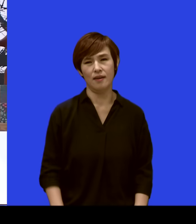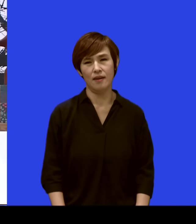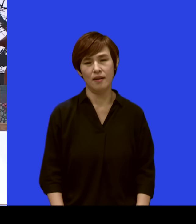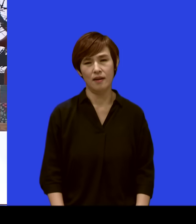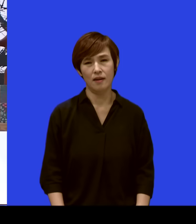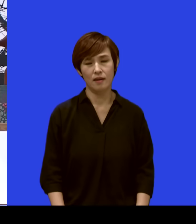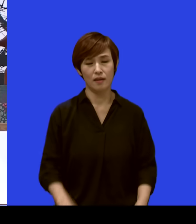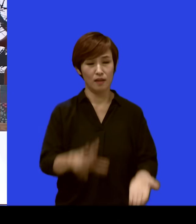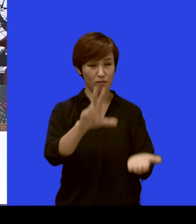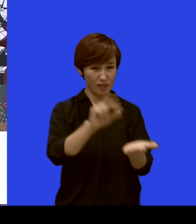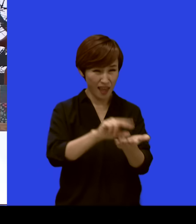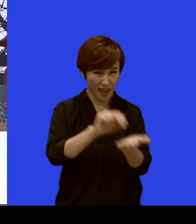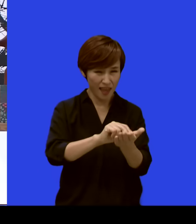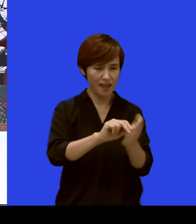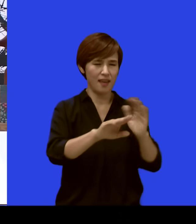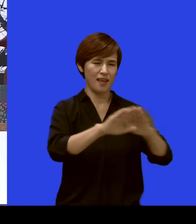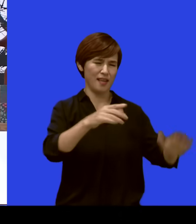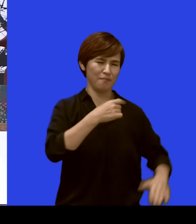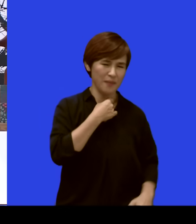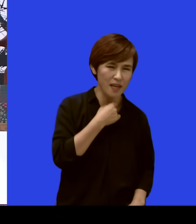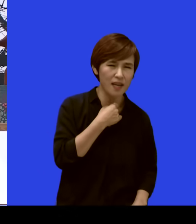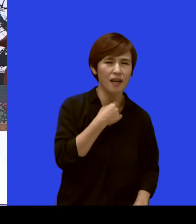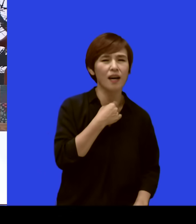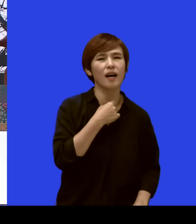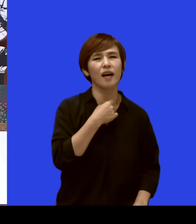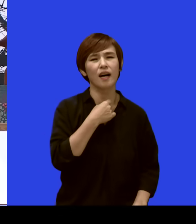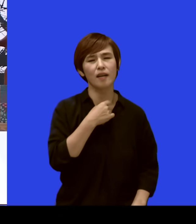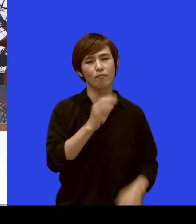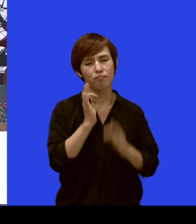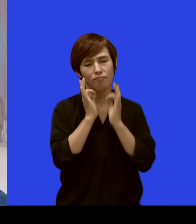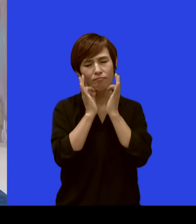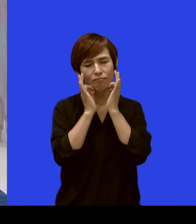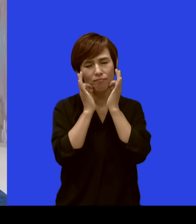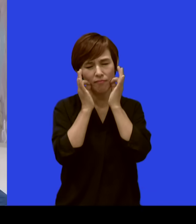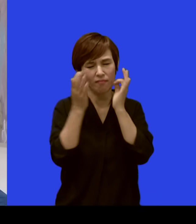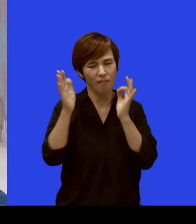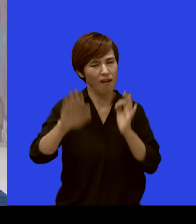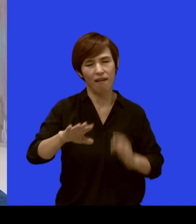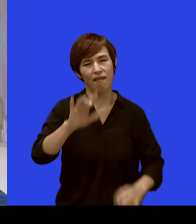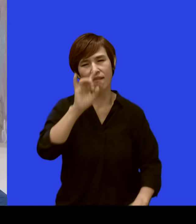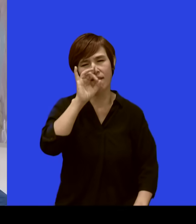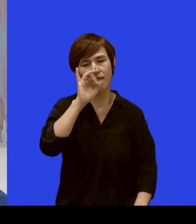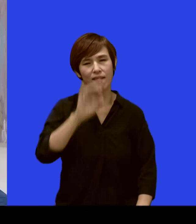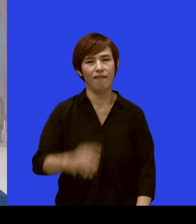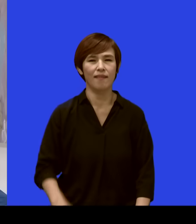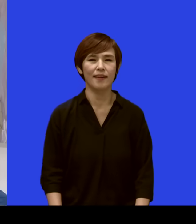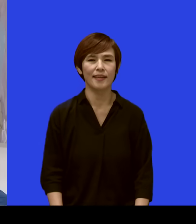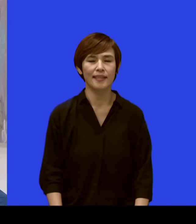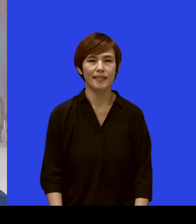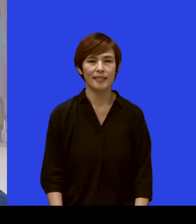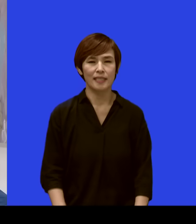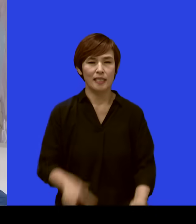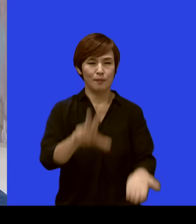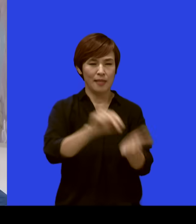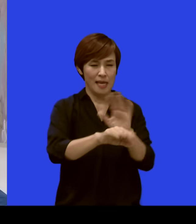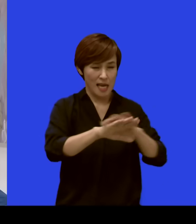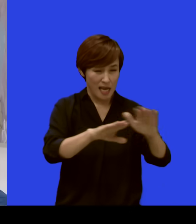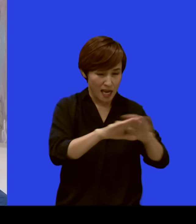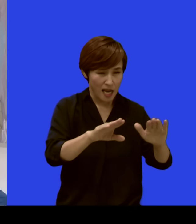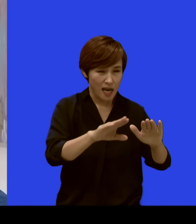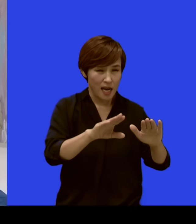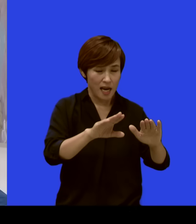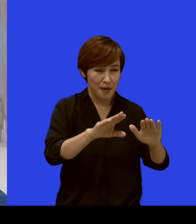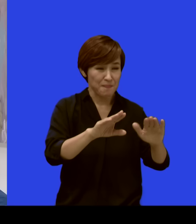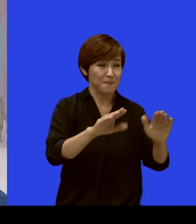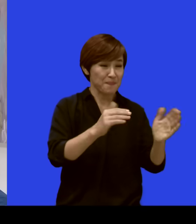문제를 해결하고 싶었고, 다들 또 교회를 참 애를 썼는데, 그렇게 안 되더라고요. 문제 해결을 하면 또 두 번째